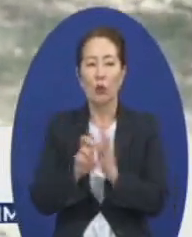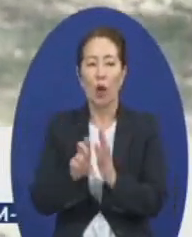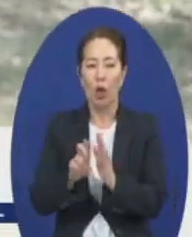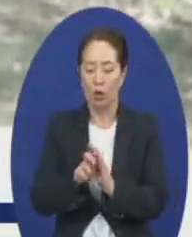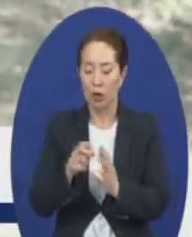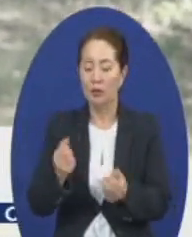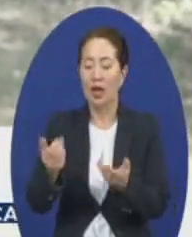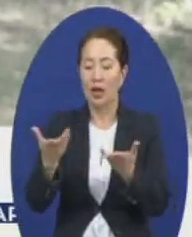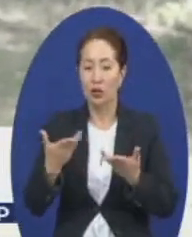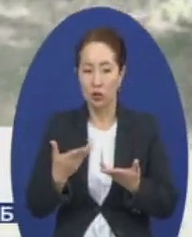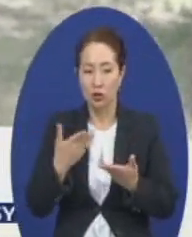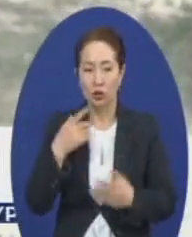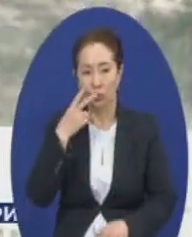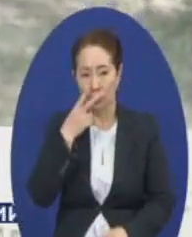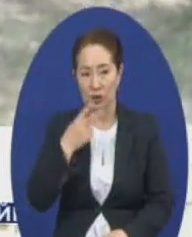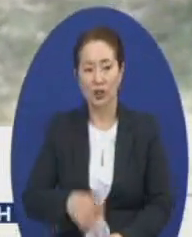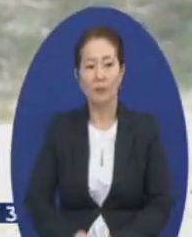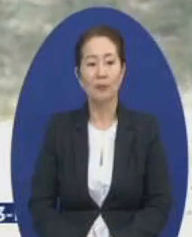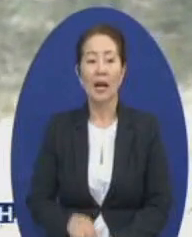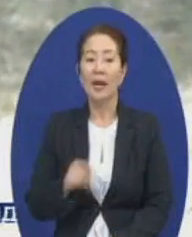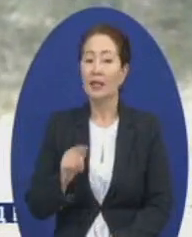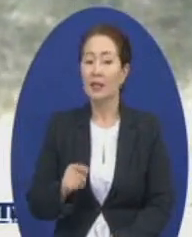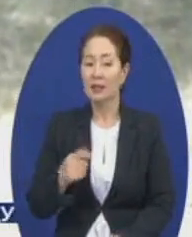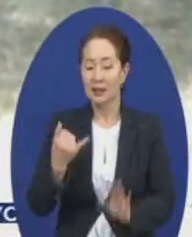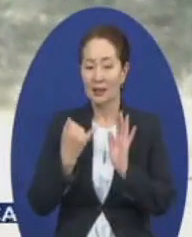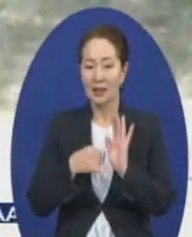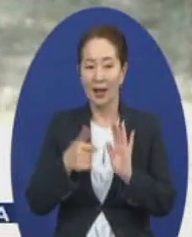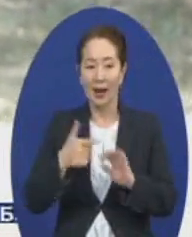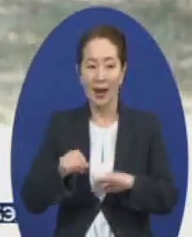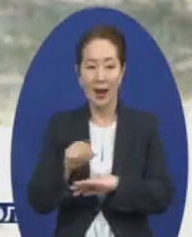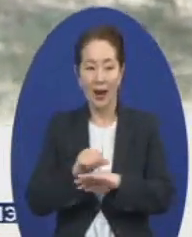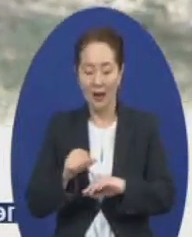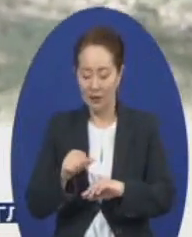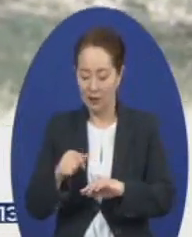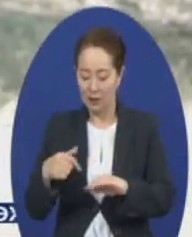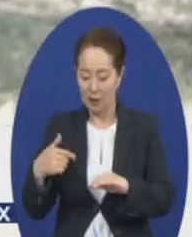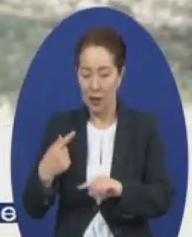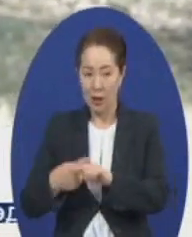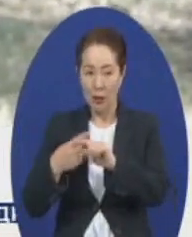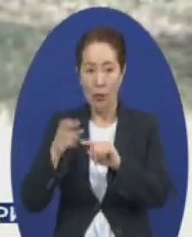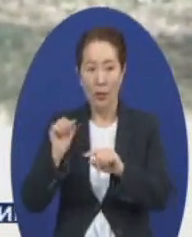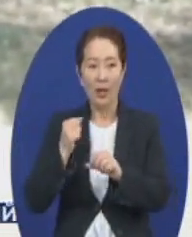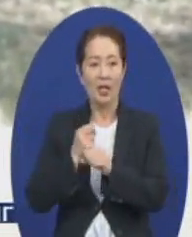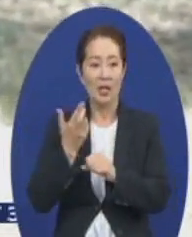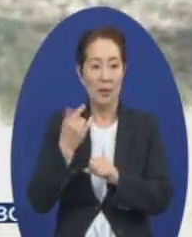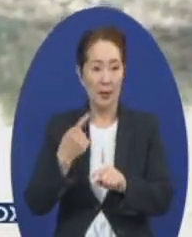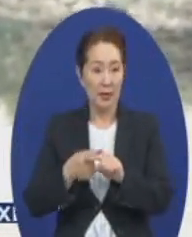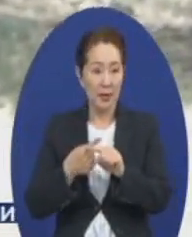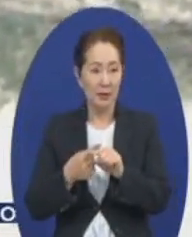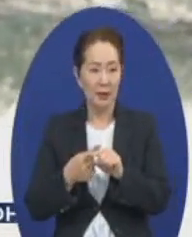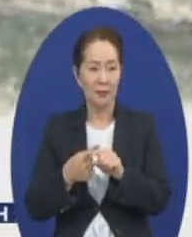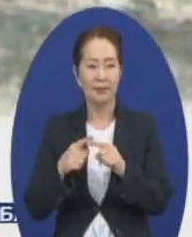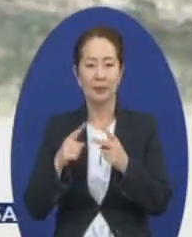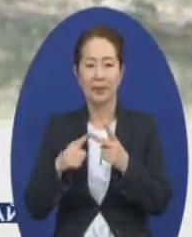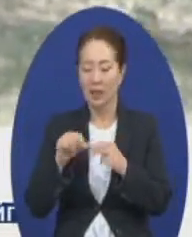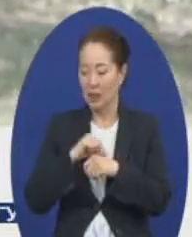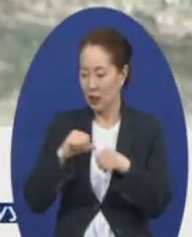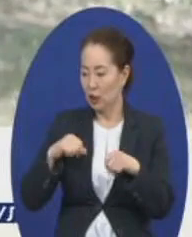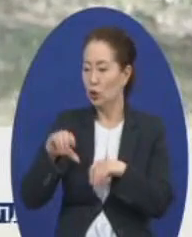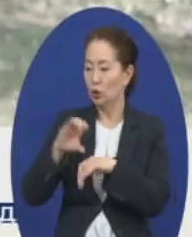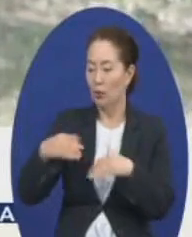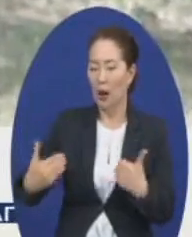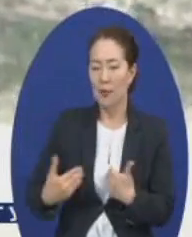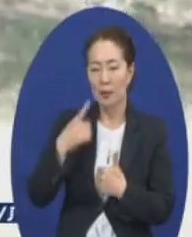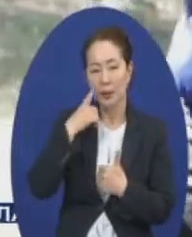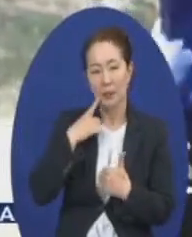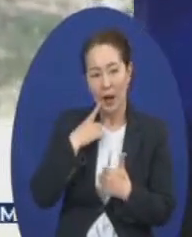одоо том боломж гаргаж өгч байгаа гэж үзэж байгаа. За тэгээд энэ 60 гаагаар нэмэгдүүлэх юм бол ажлын байр нэмэгдэнэ. За тэгээд иргэд энд